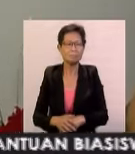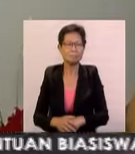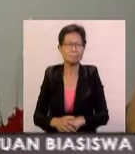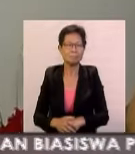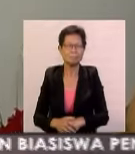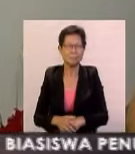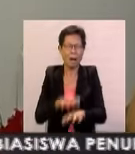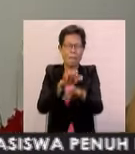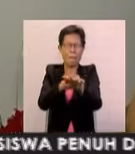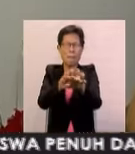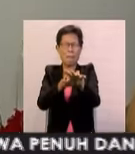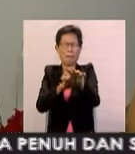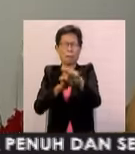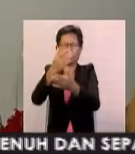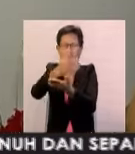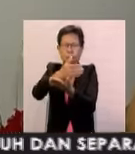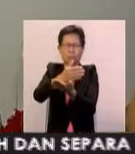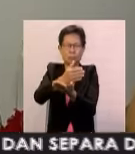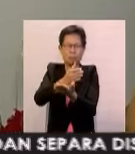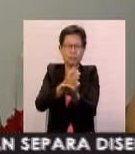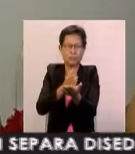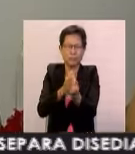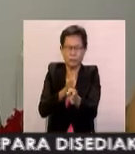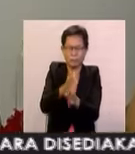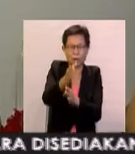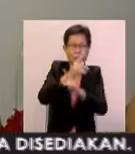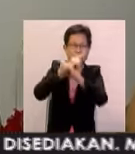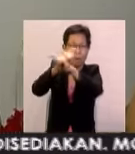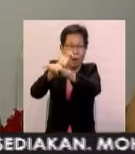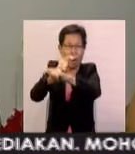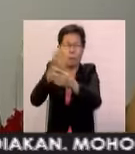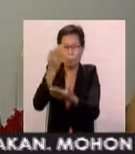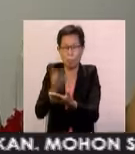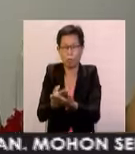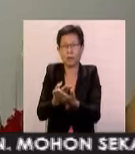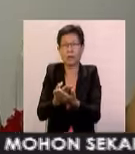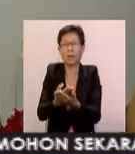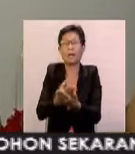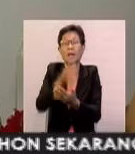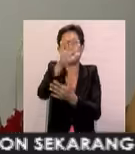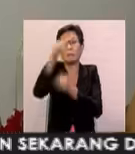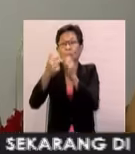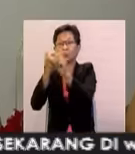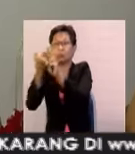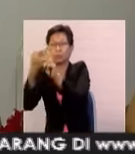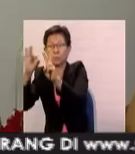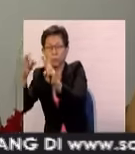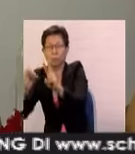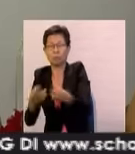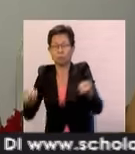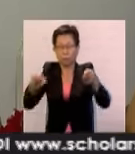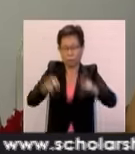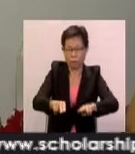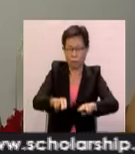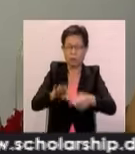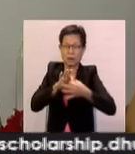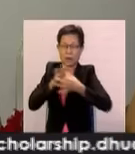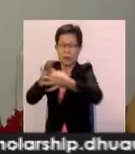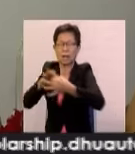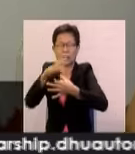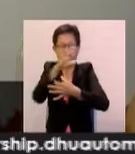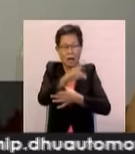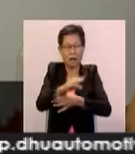Ya, kepesatan sektor pertahanan dan komersial negara dibuktikan 5 2019 apabila pemeteraian kerjasama